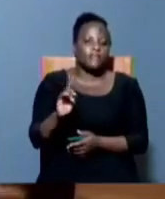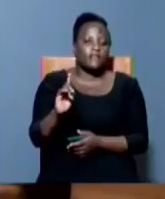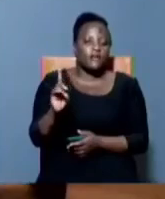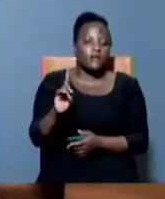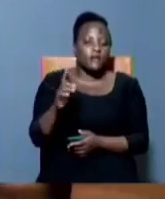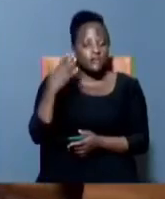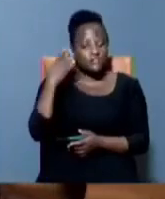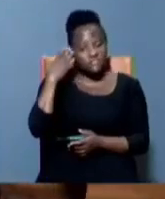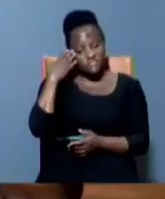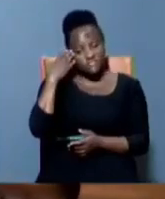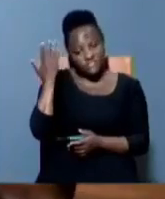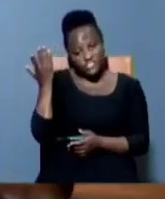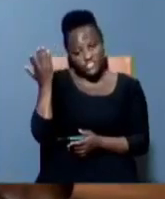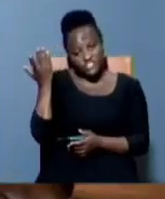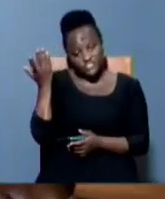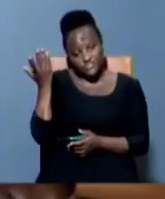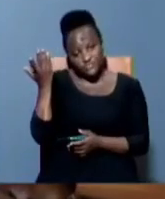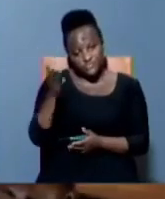Haijalishi. Haijalishi.